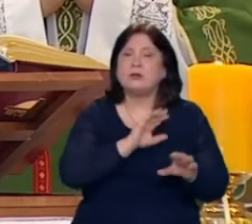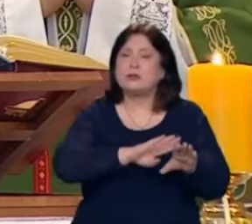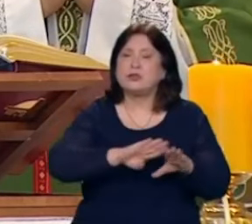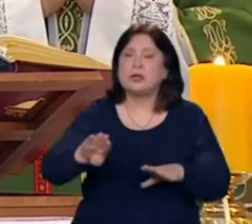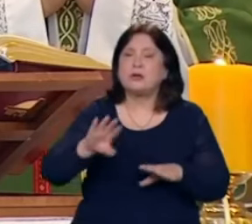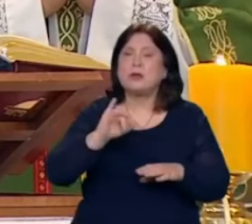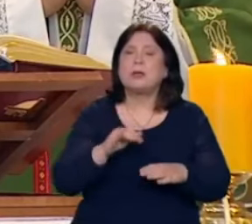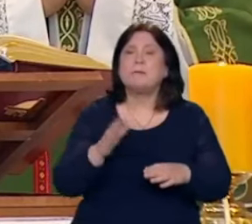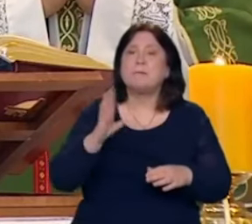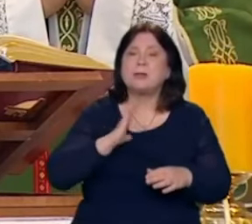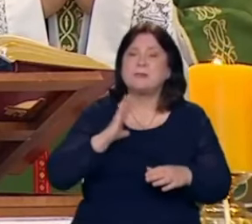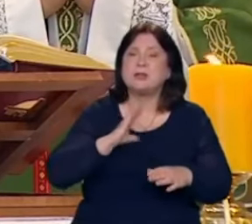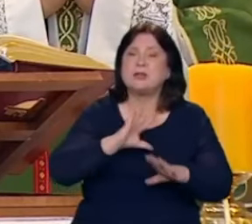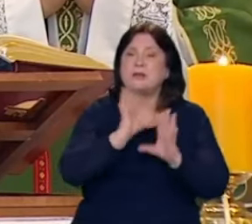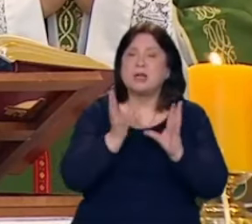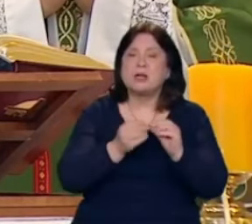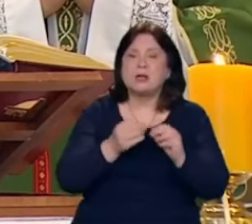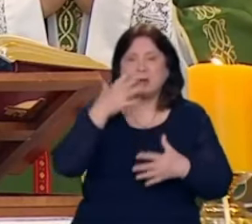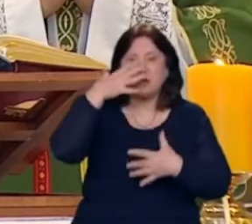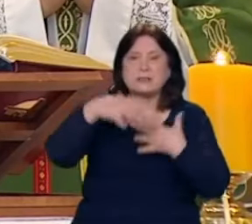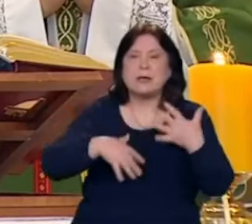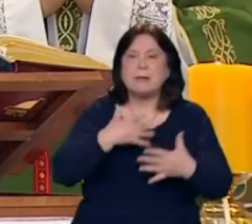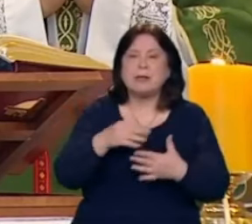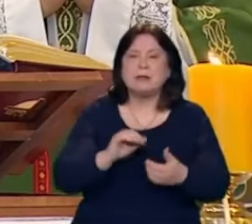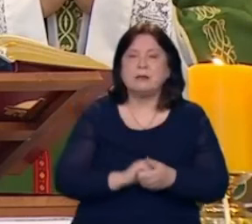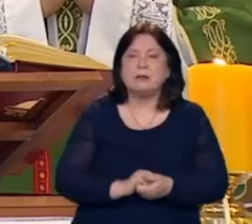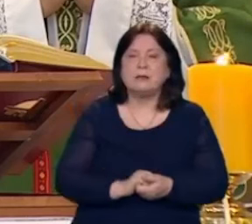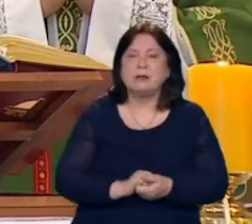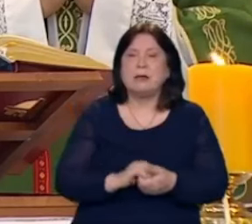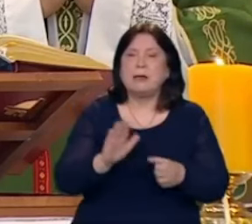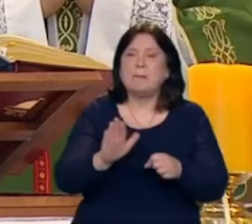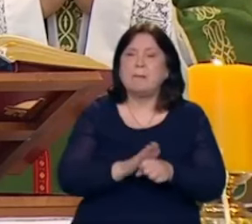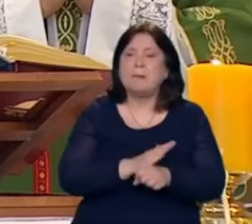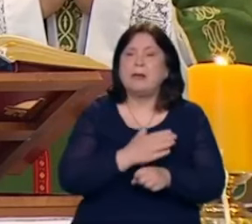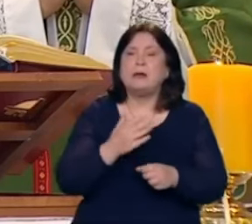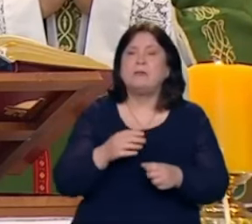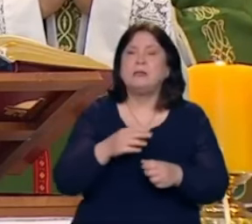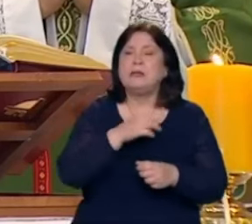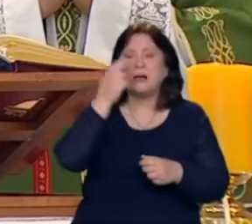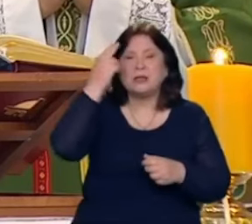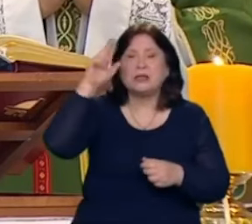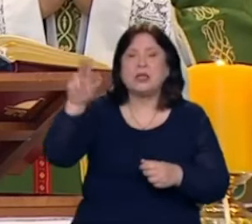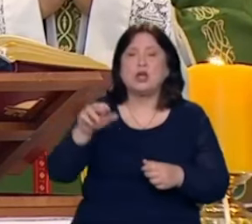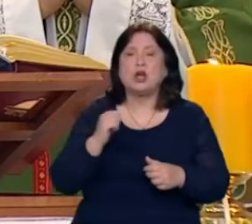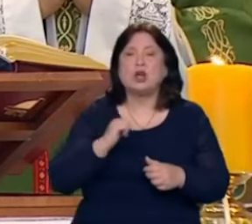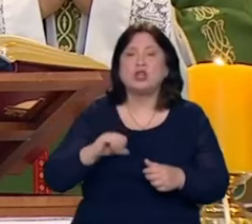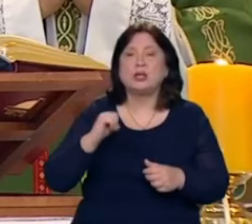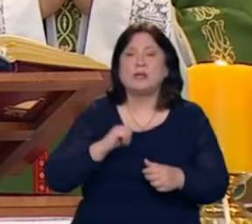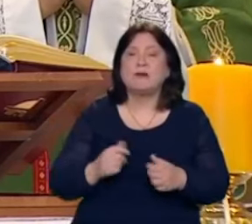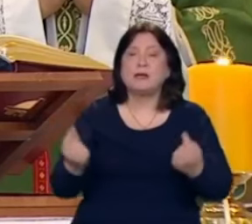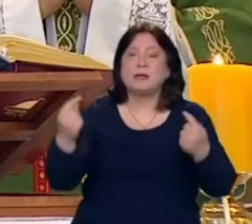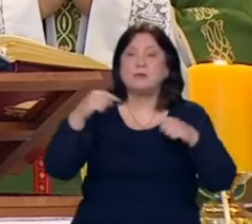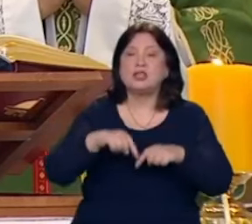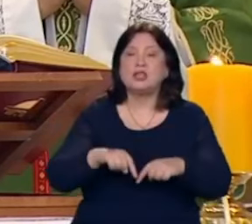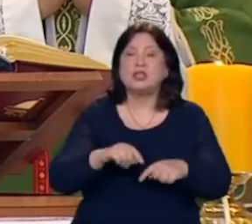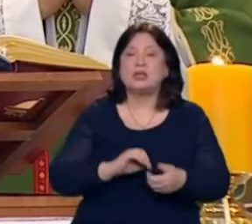I bezpieczni od wszelkiego zamętu pełni nadziei oczekiwali